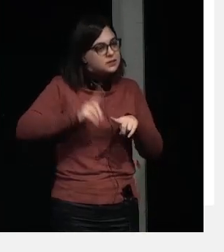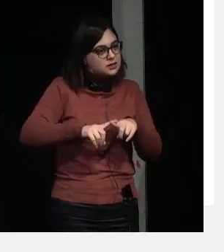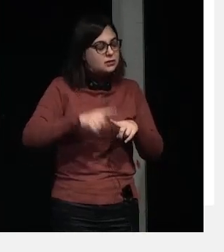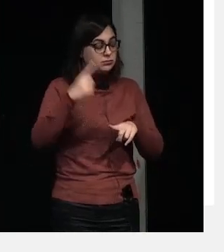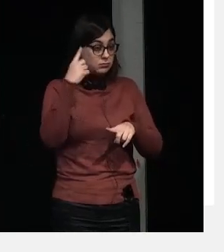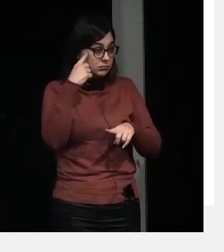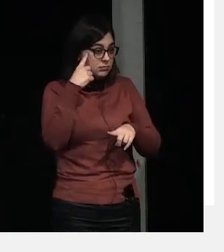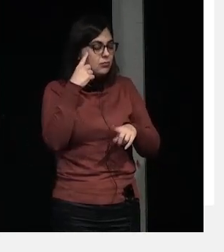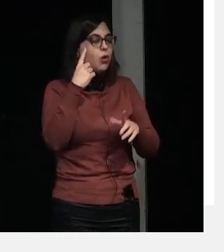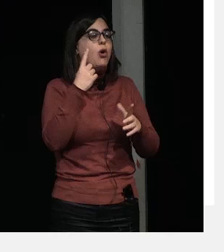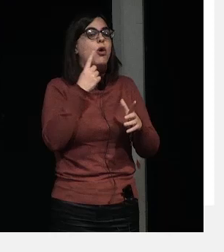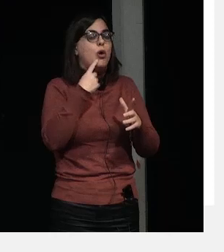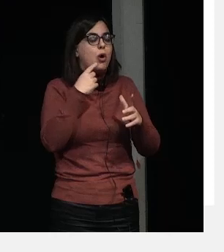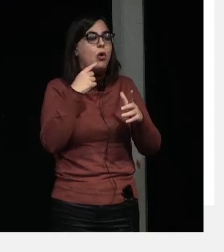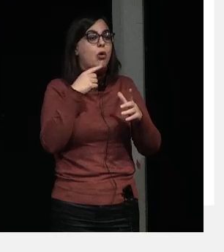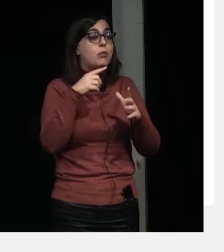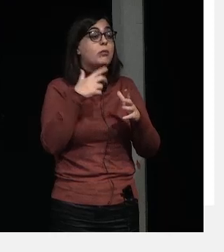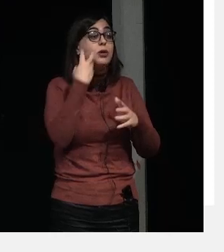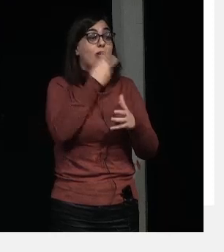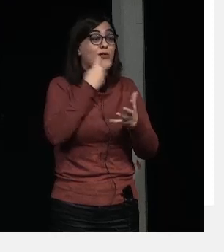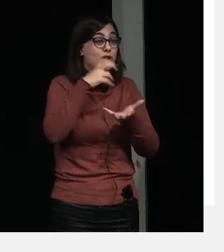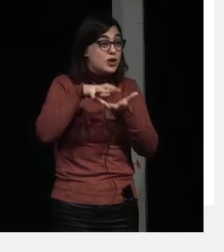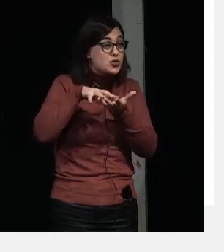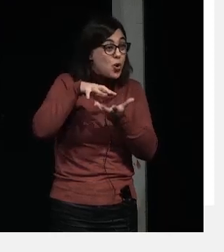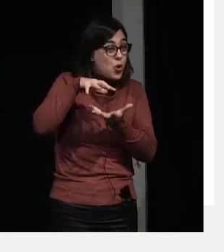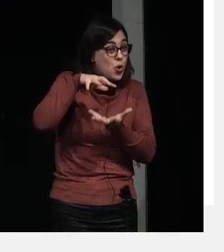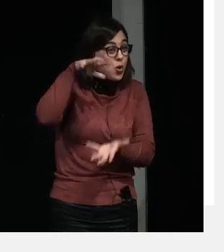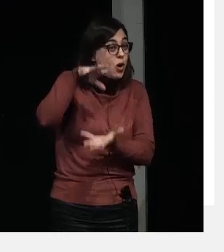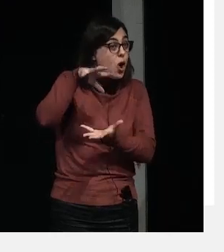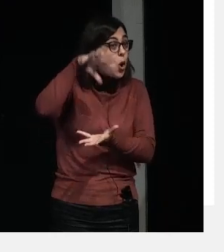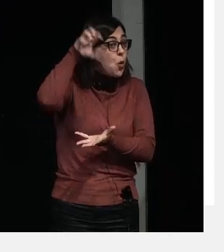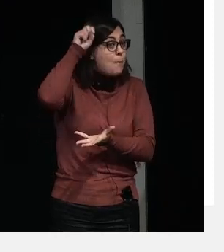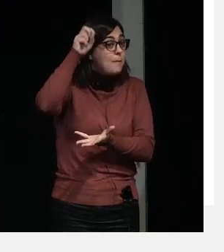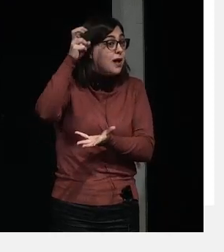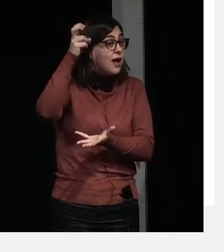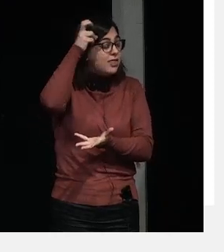να συγκρατήσω όγκο πληροφοριών χωρίς να κάνω μία παύση.